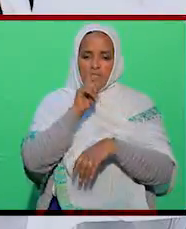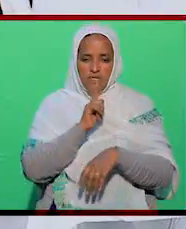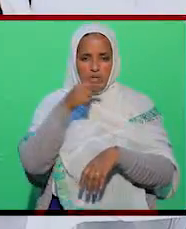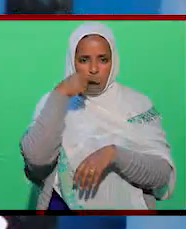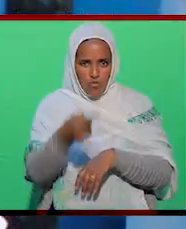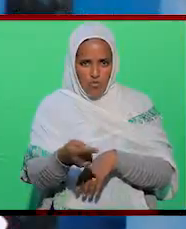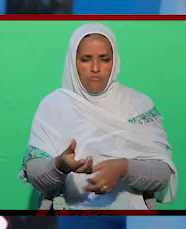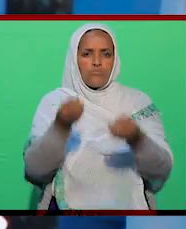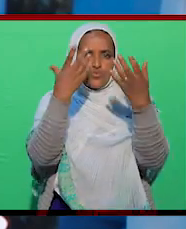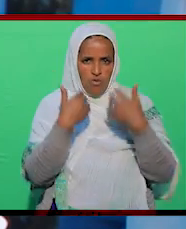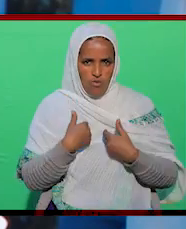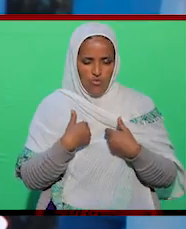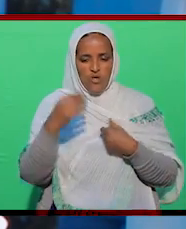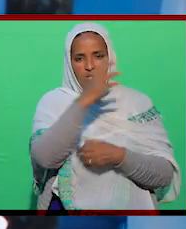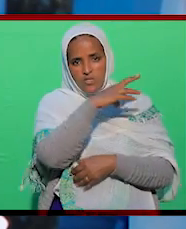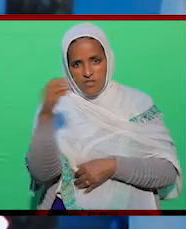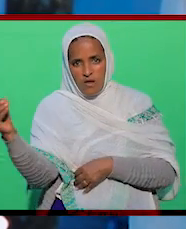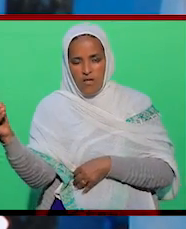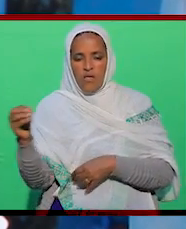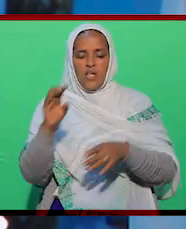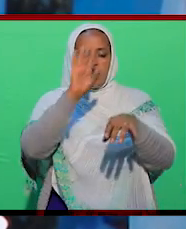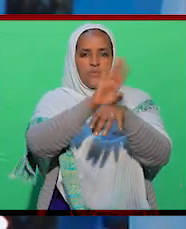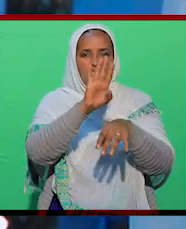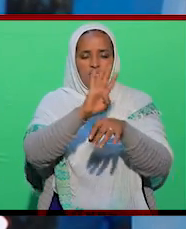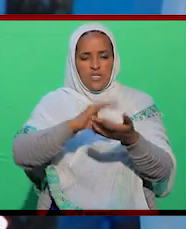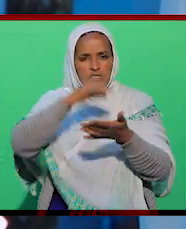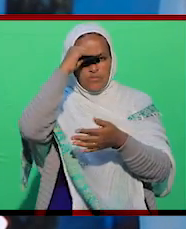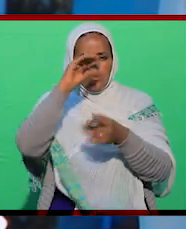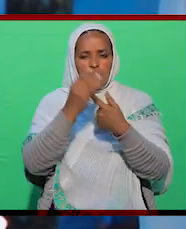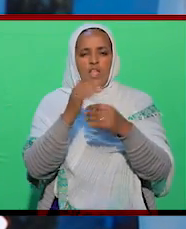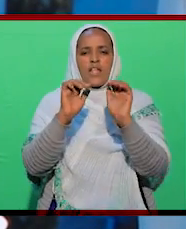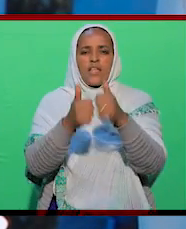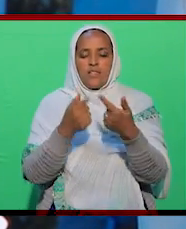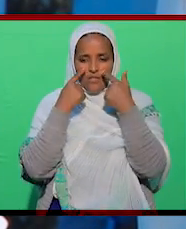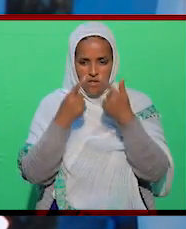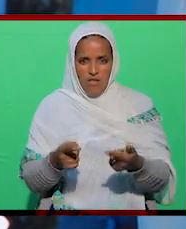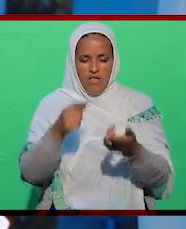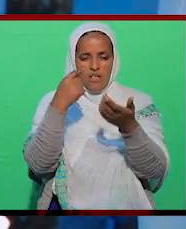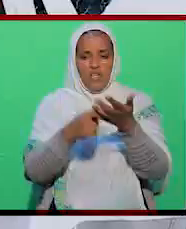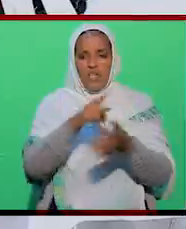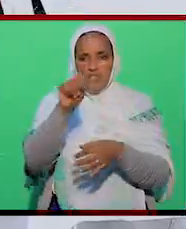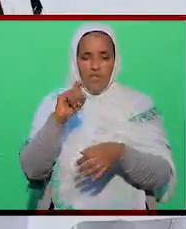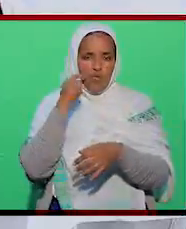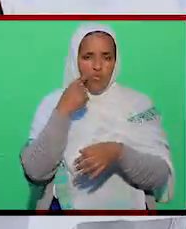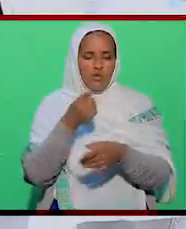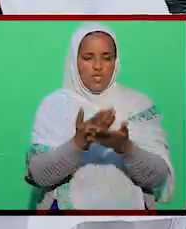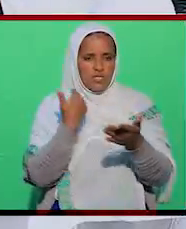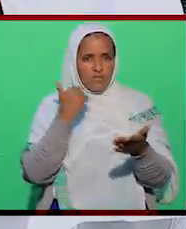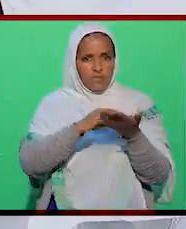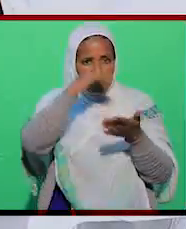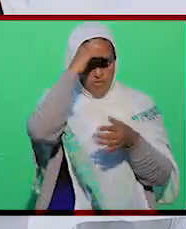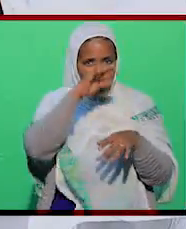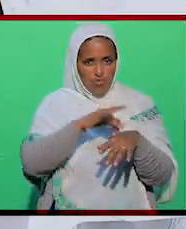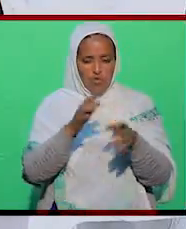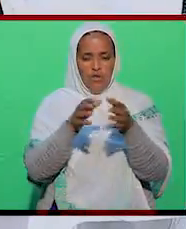ሳይሆን ነቢያት ነን ባዮችን በስተዋል እና ከቤተ ክርስቲያን ትምህርት አንጻር እንዴት ይታያል? ይህን ጥያቄ